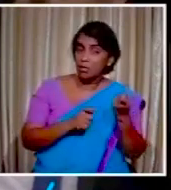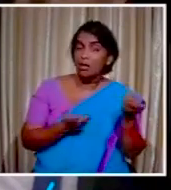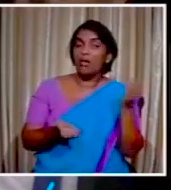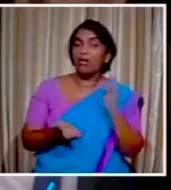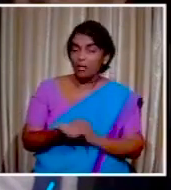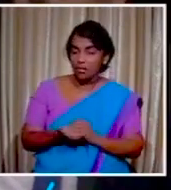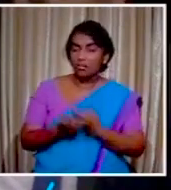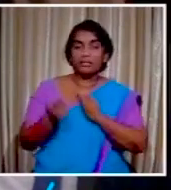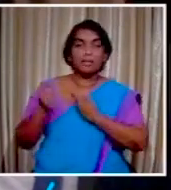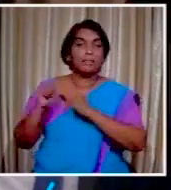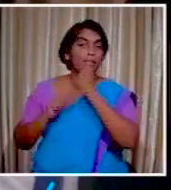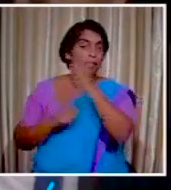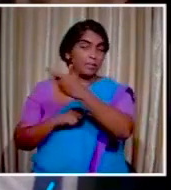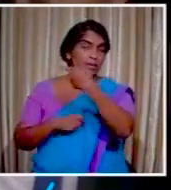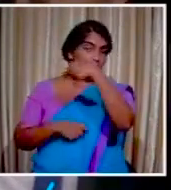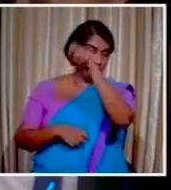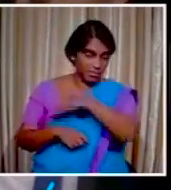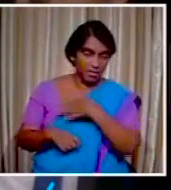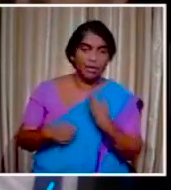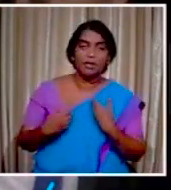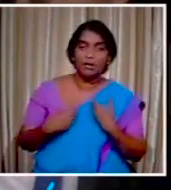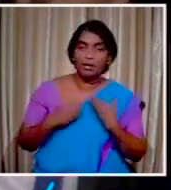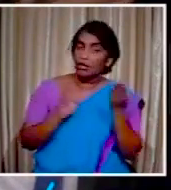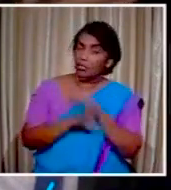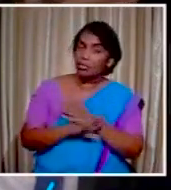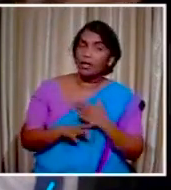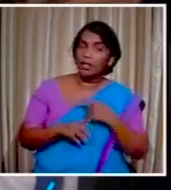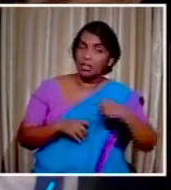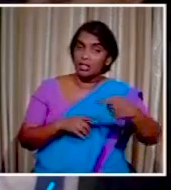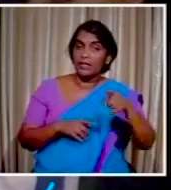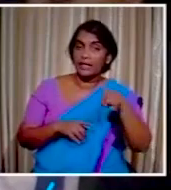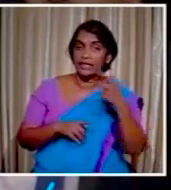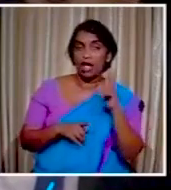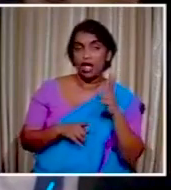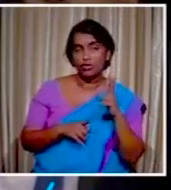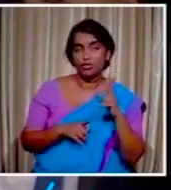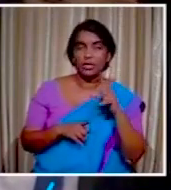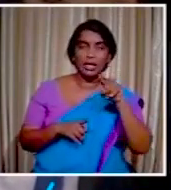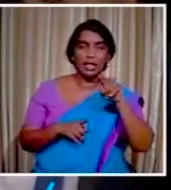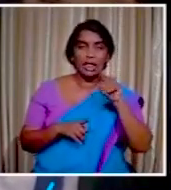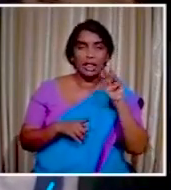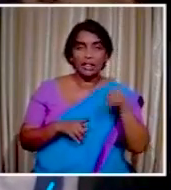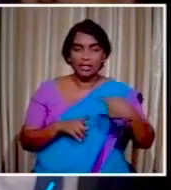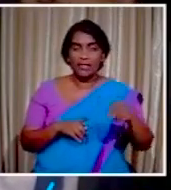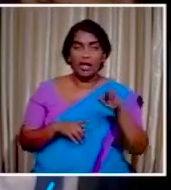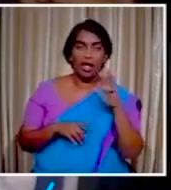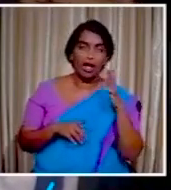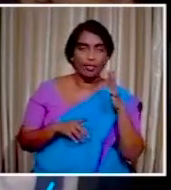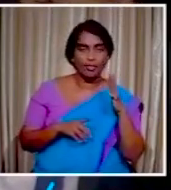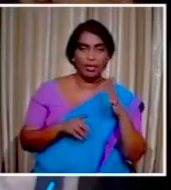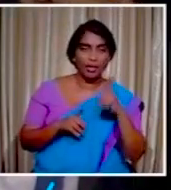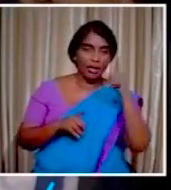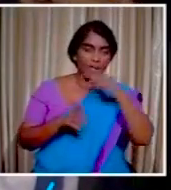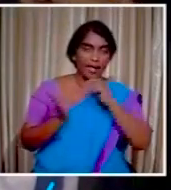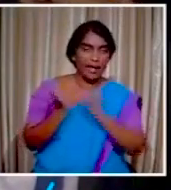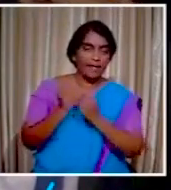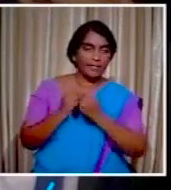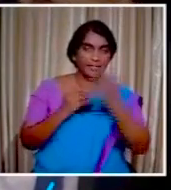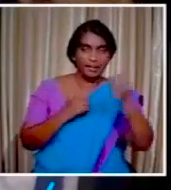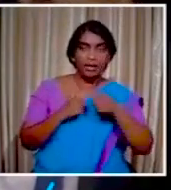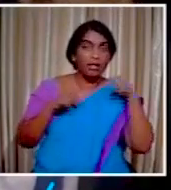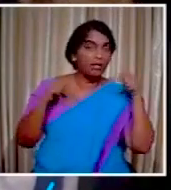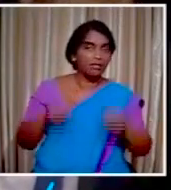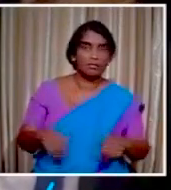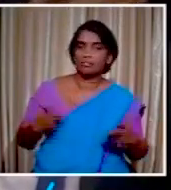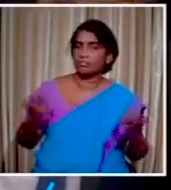අපි ආයෝජනය කරන්න ඕන ආනයනය කරන්න. වෙනදතර අපිට තිබුණා දින 180ක දින 90ක පමණ ණය කාලයක් තිබුණා. නමුත් අපිට ණය එහෙම ලැබෙන්නේ